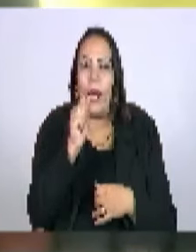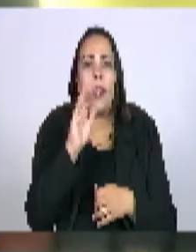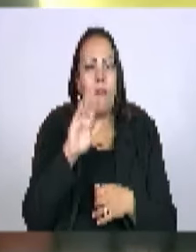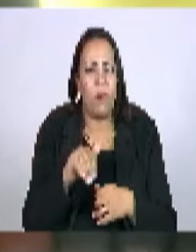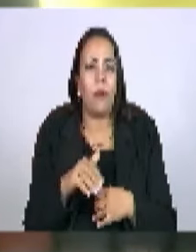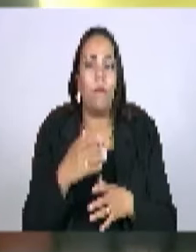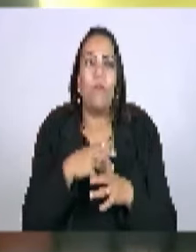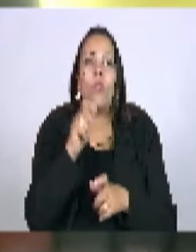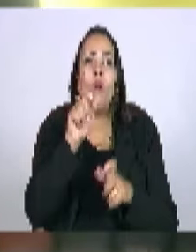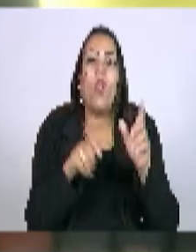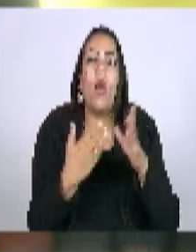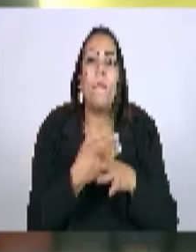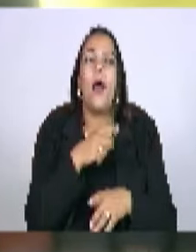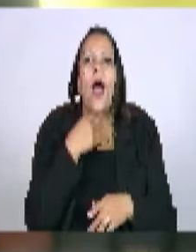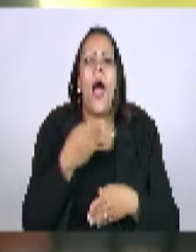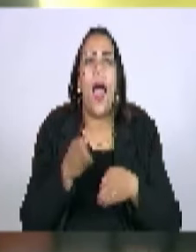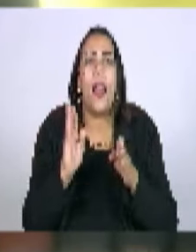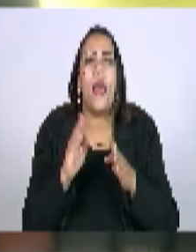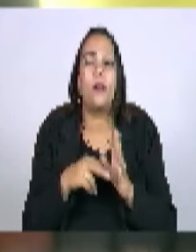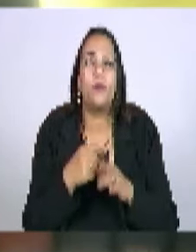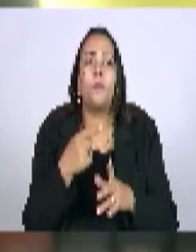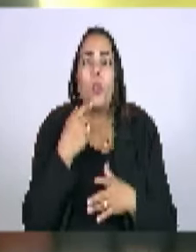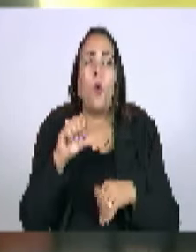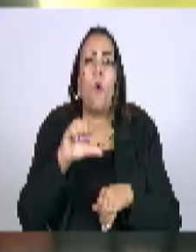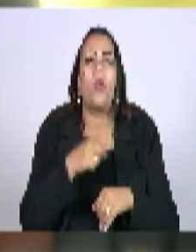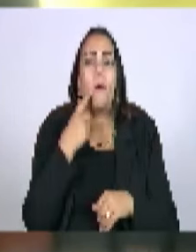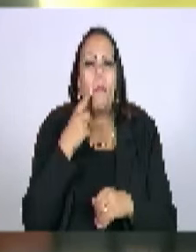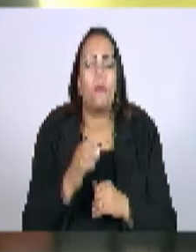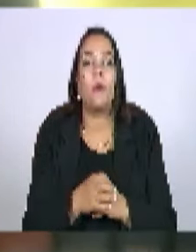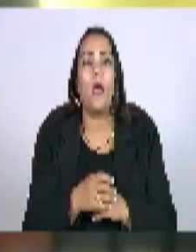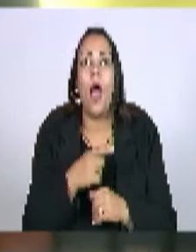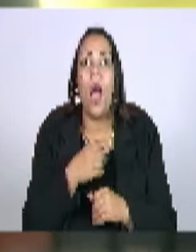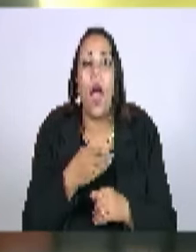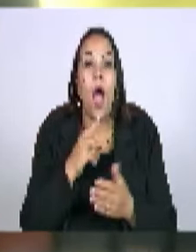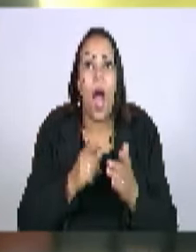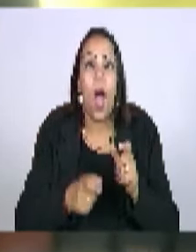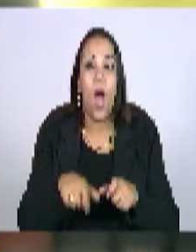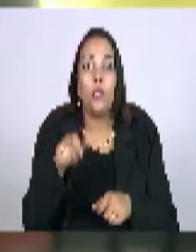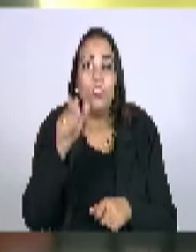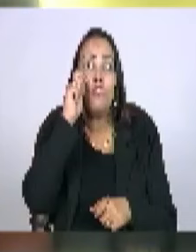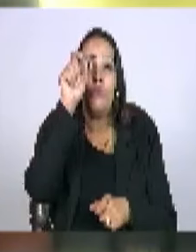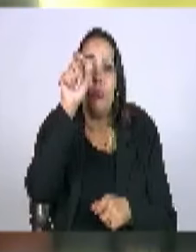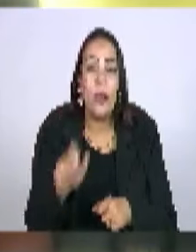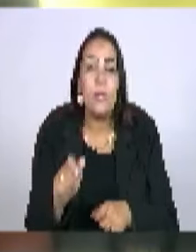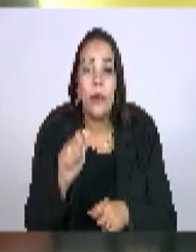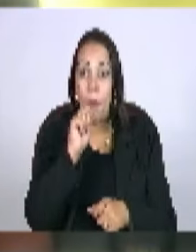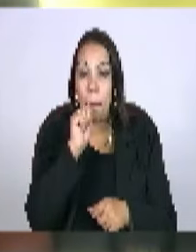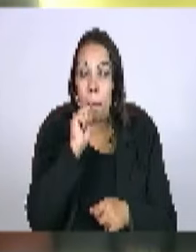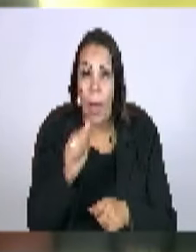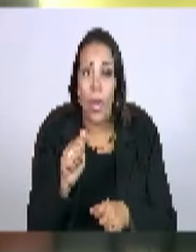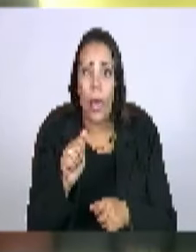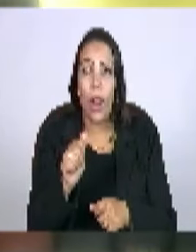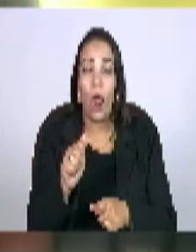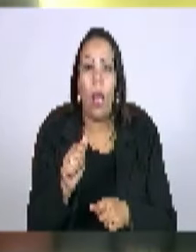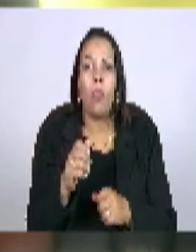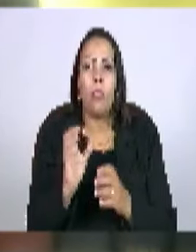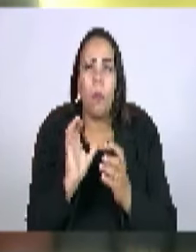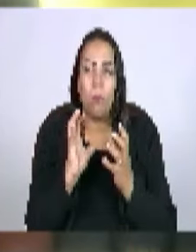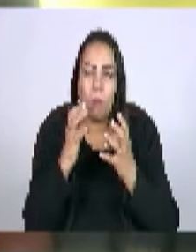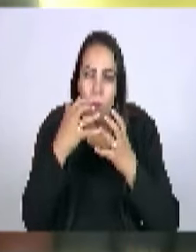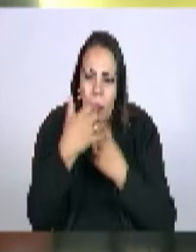ده حاله اكثر منه وضع معين حاله حاله واحد بخيل متقوقع